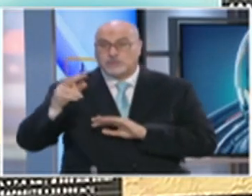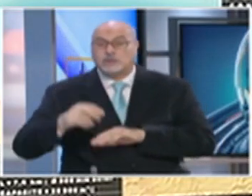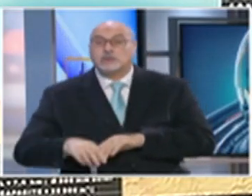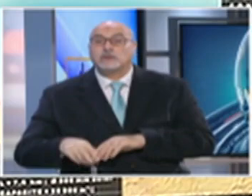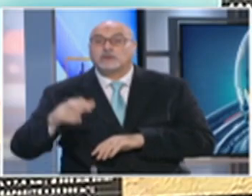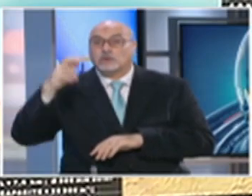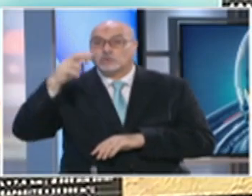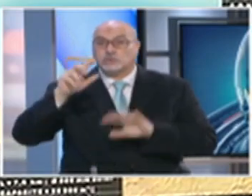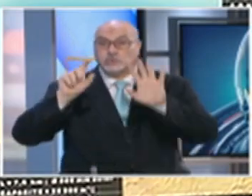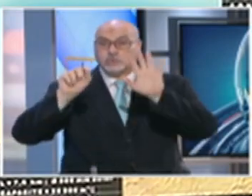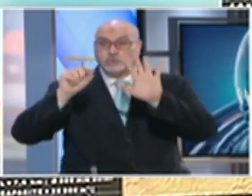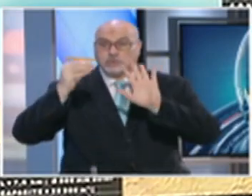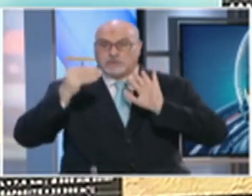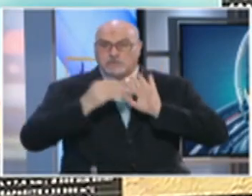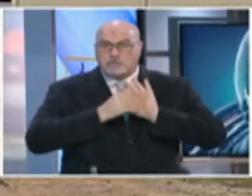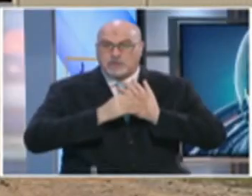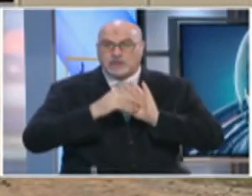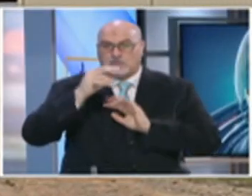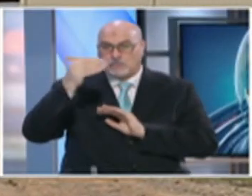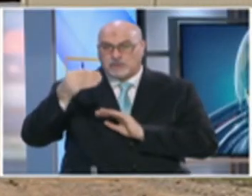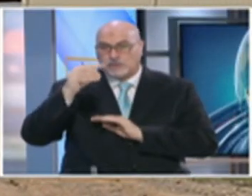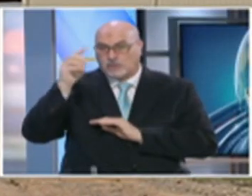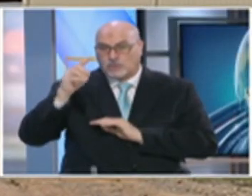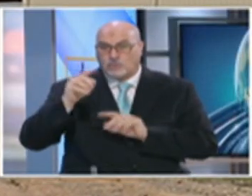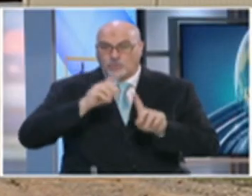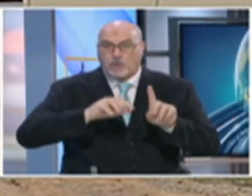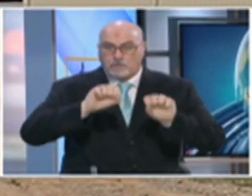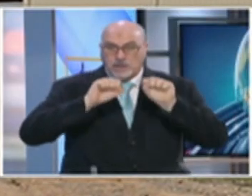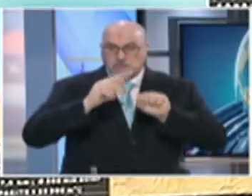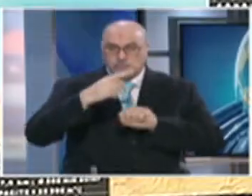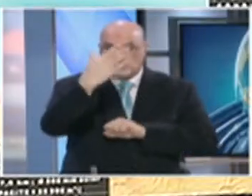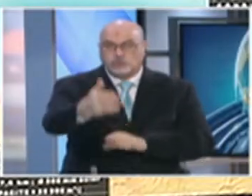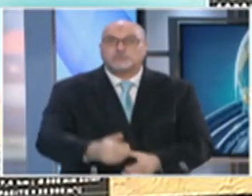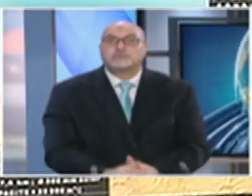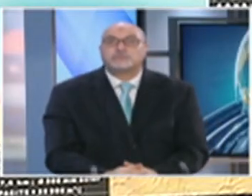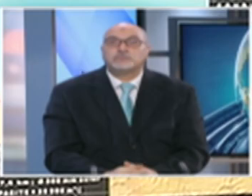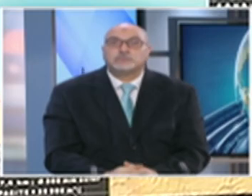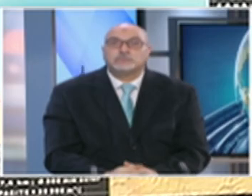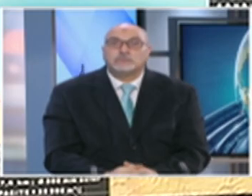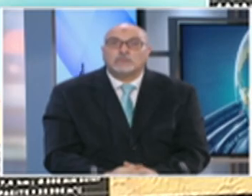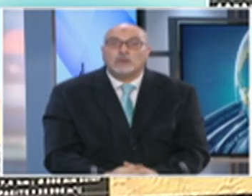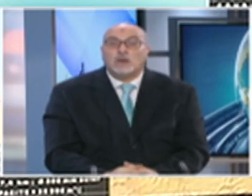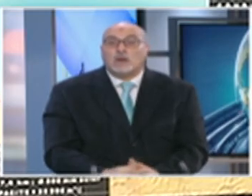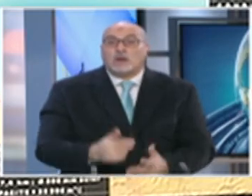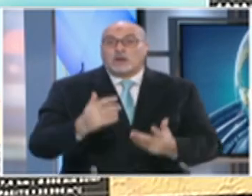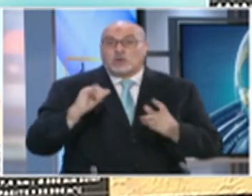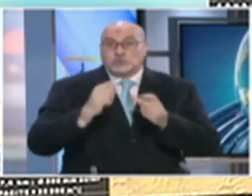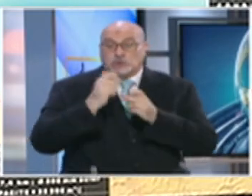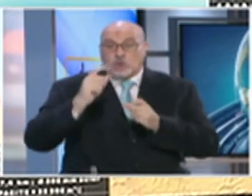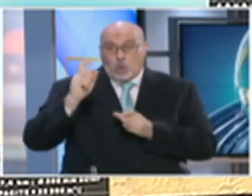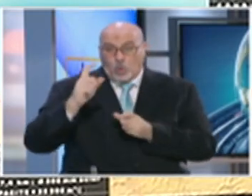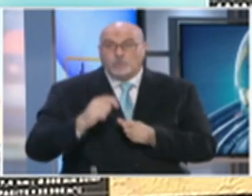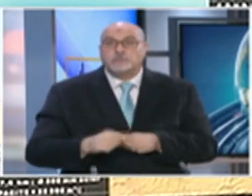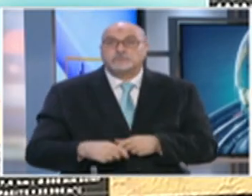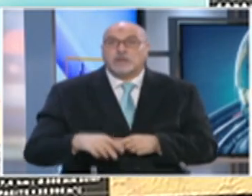ألف متر مكعب خلال شهر مارس المقبل. وتأتي محطة تحلية مياه البحر تاع